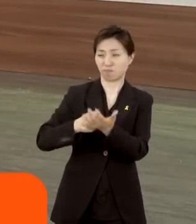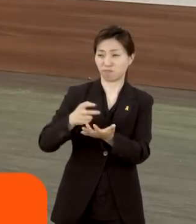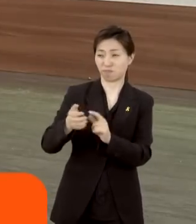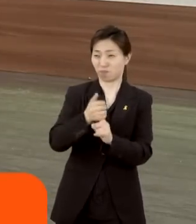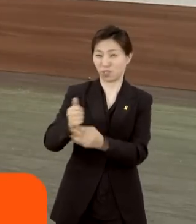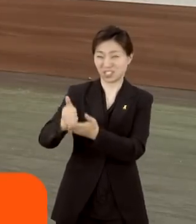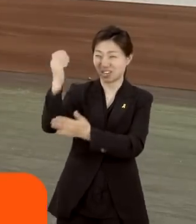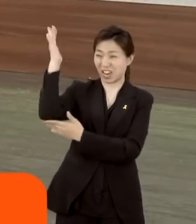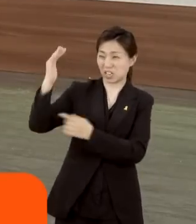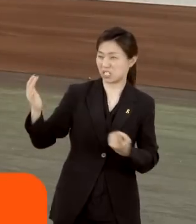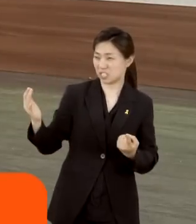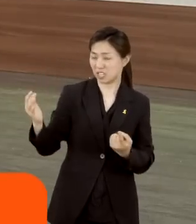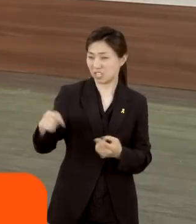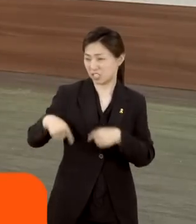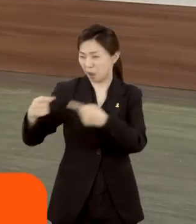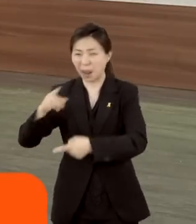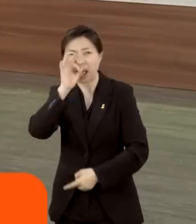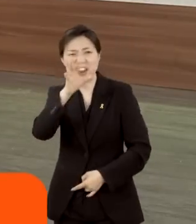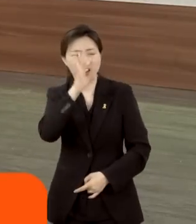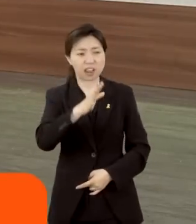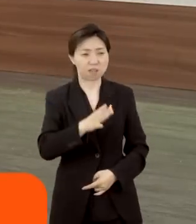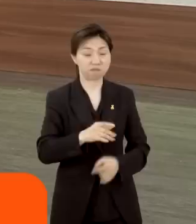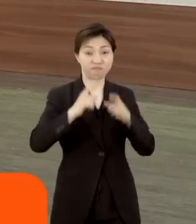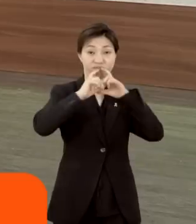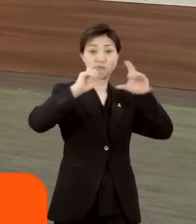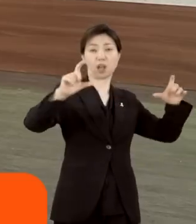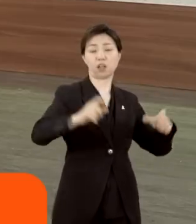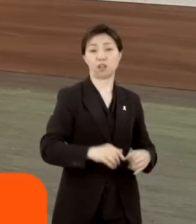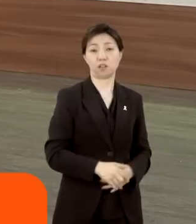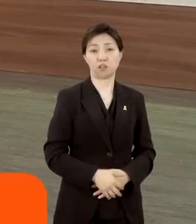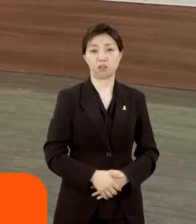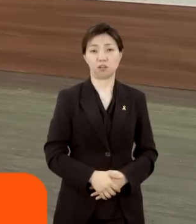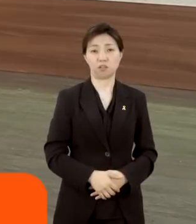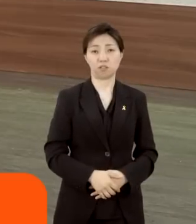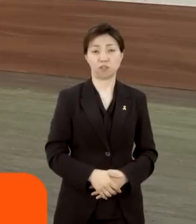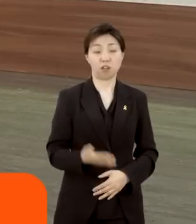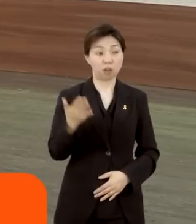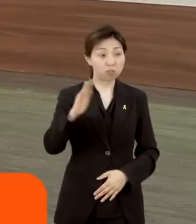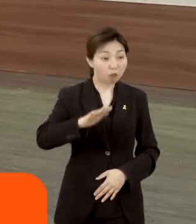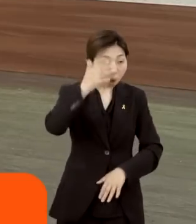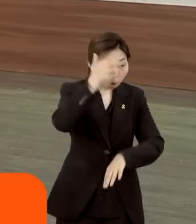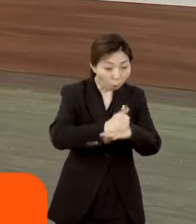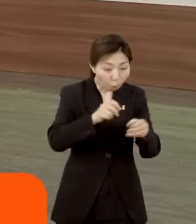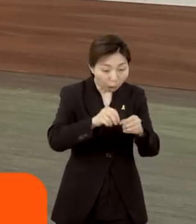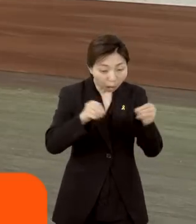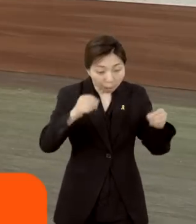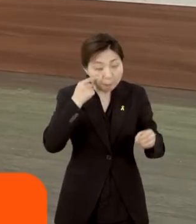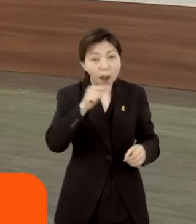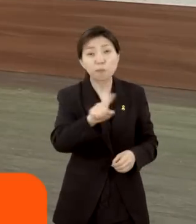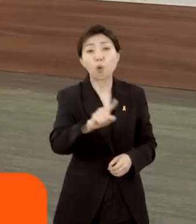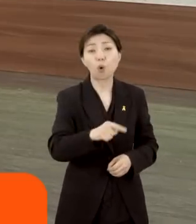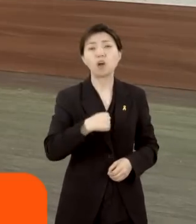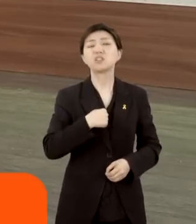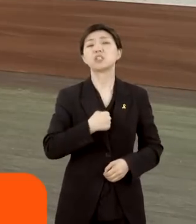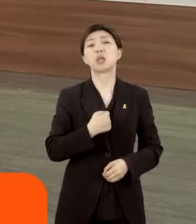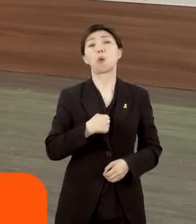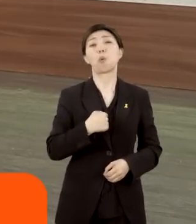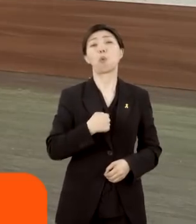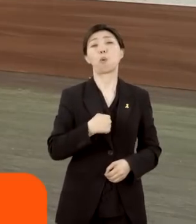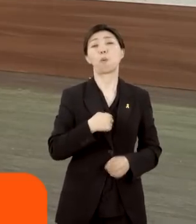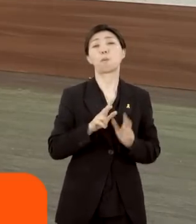모임에 참여할 수 없어라고 공표를 했는데 우리 윤아 스님께서 당신만 못 깨달은 거예요